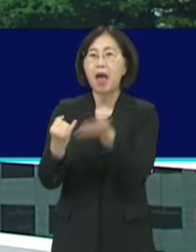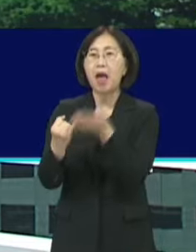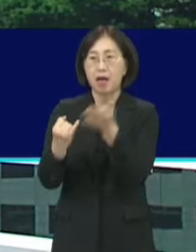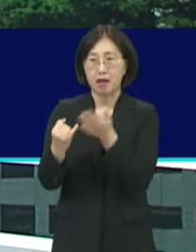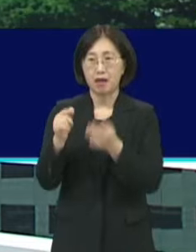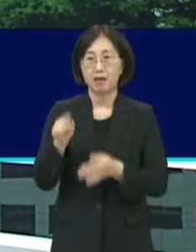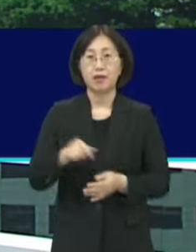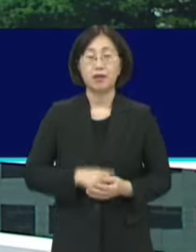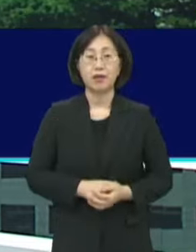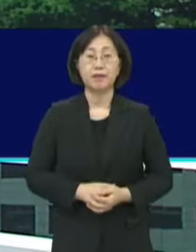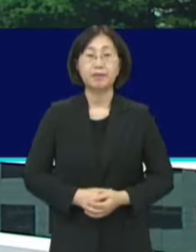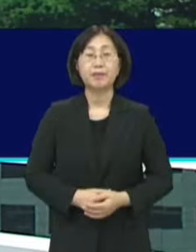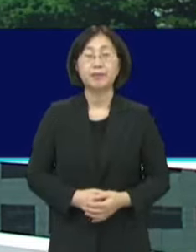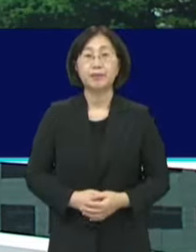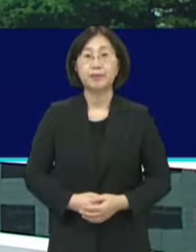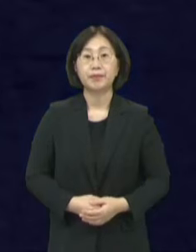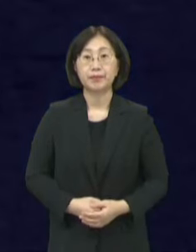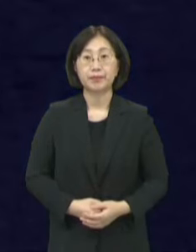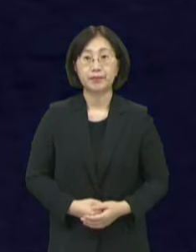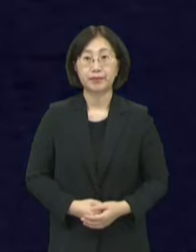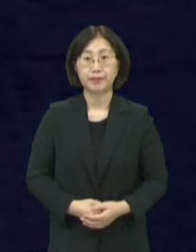이수복 기자의 보도입니다